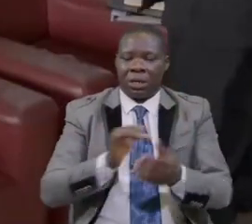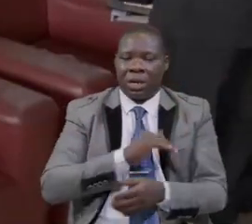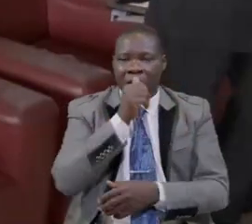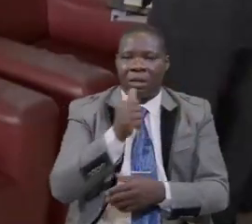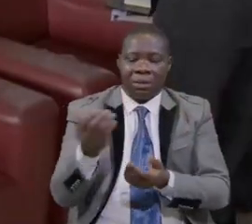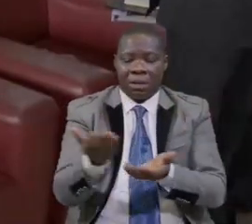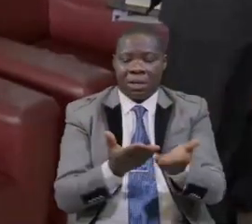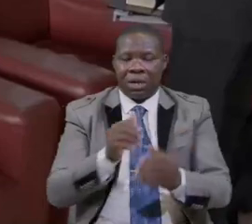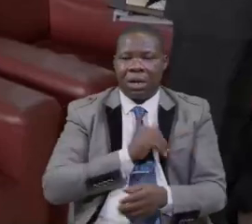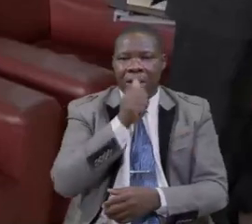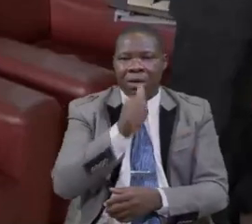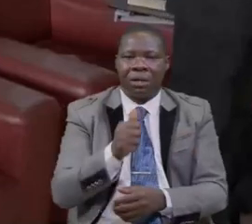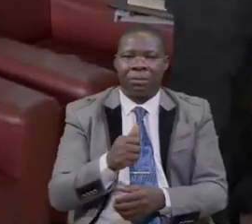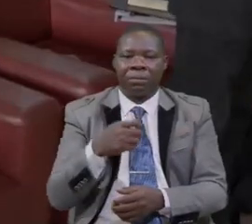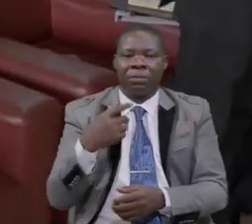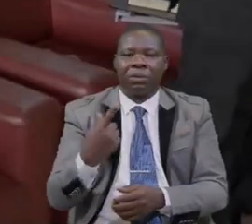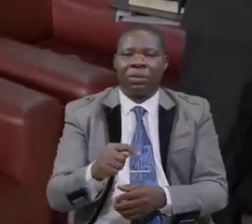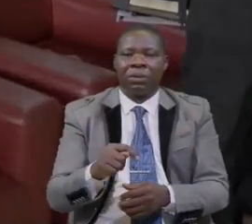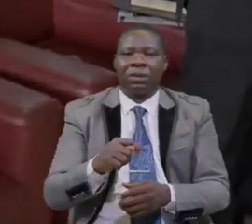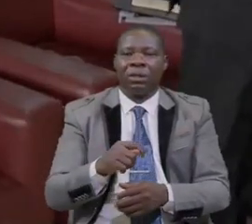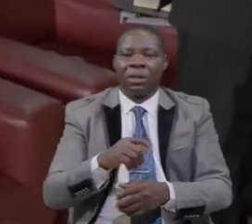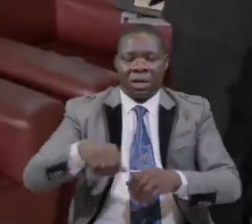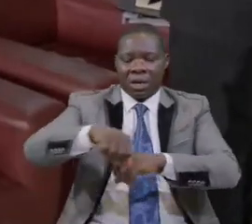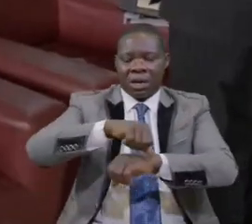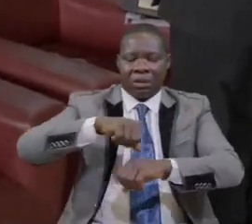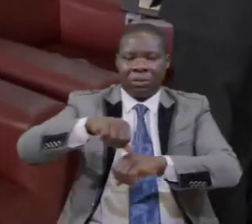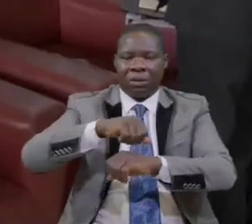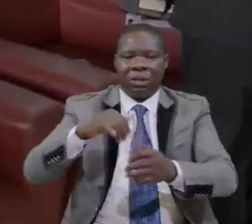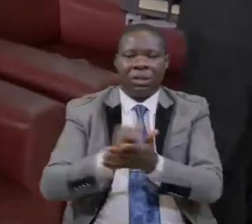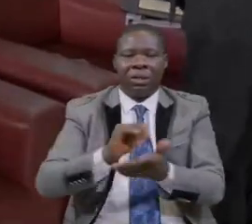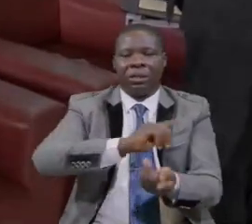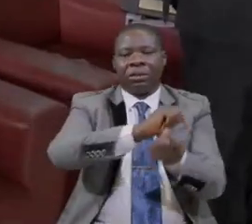me voici l'onction qui transforme,